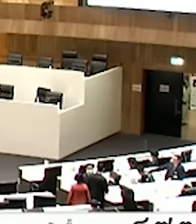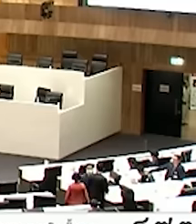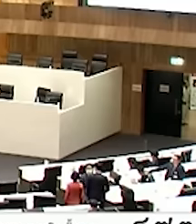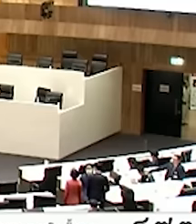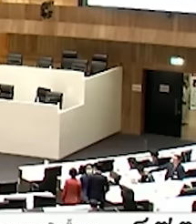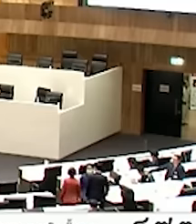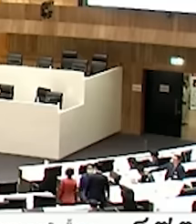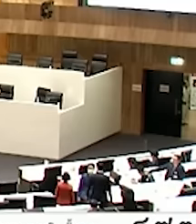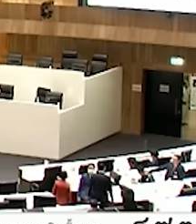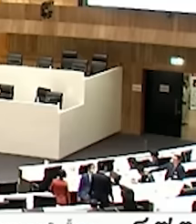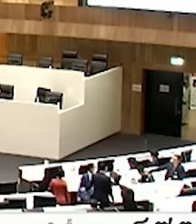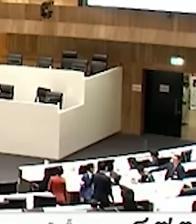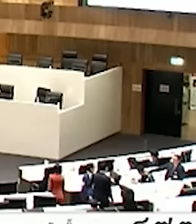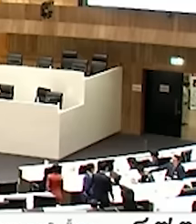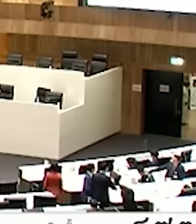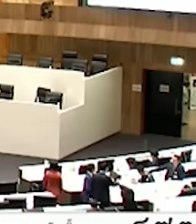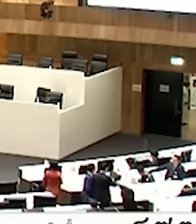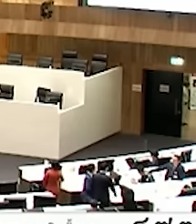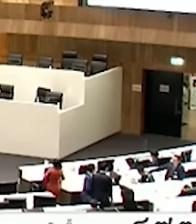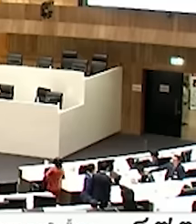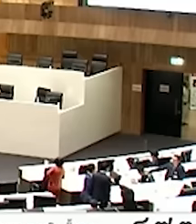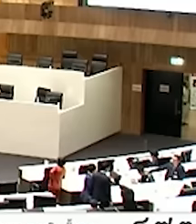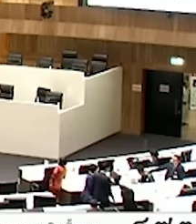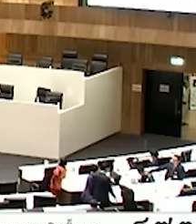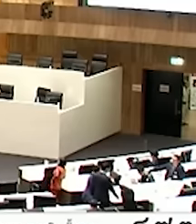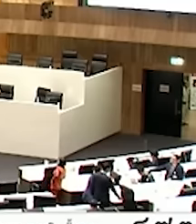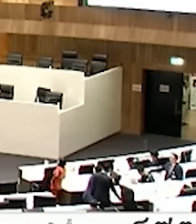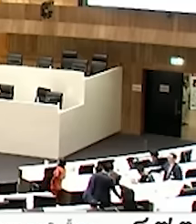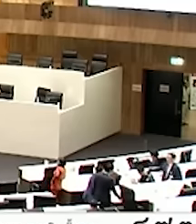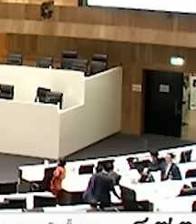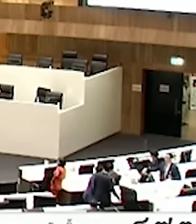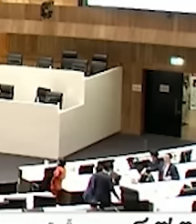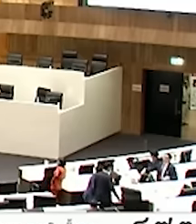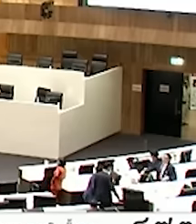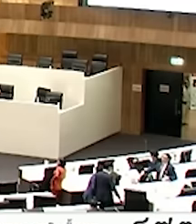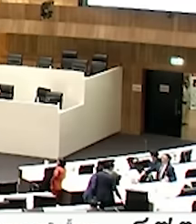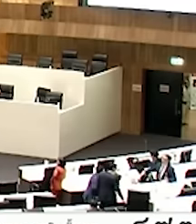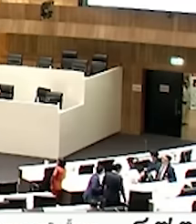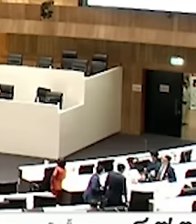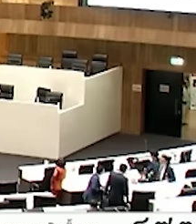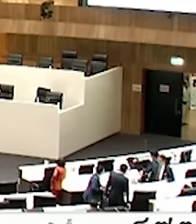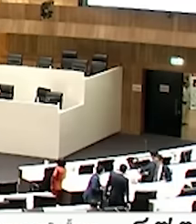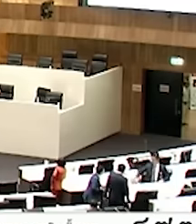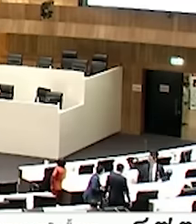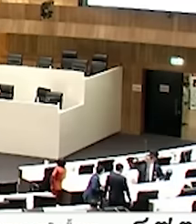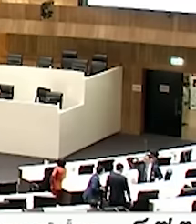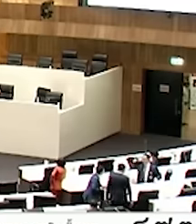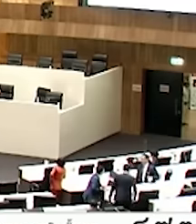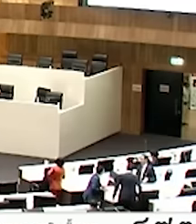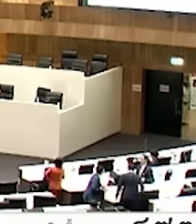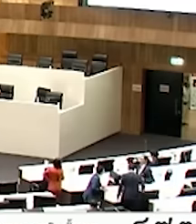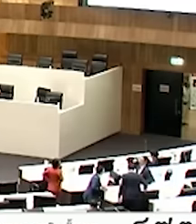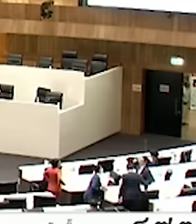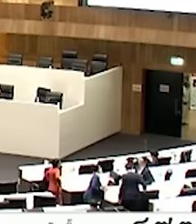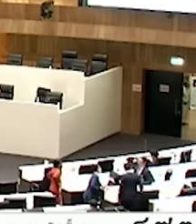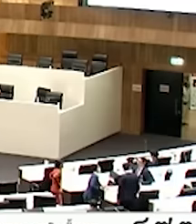ปรายโดยฝากฝั่งของพรรคร่วมฝ่ายค้านอภิปรายกัน2คนก่อนที่จะมีการลงมติออก